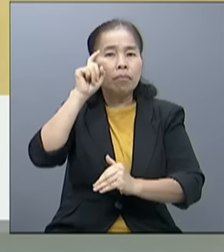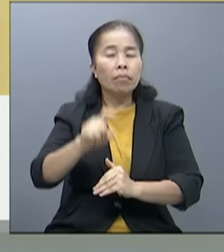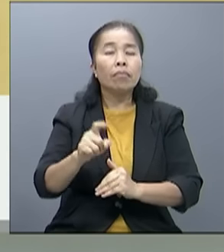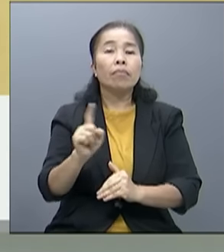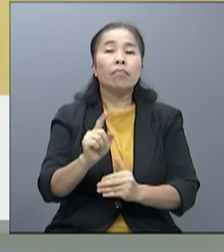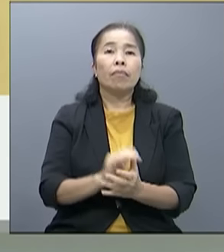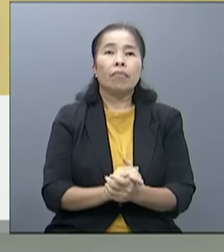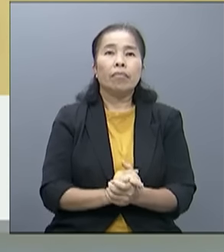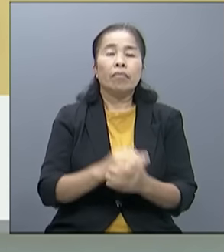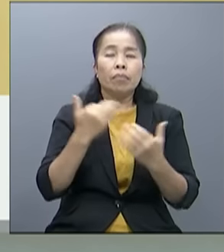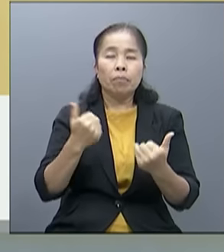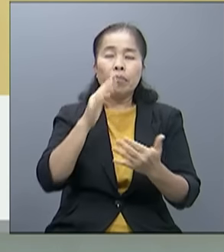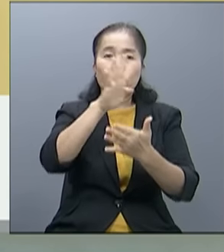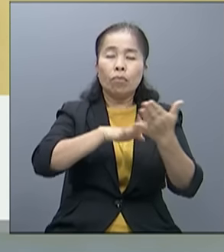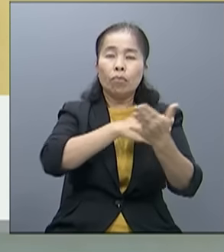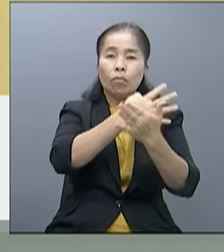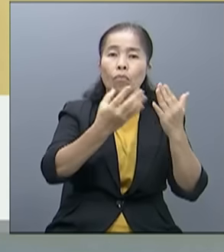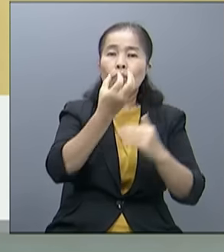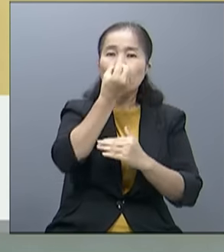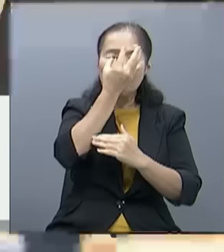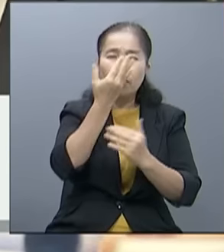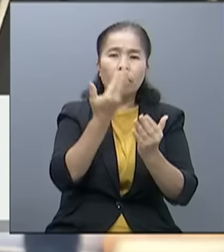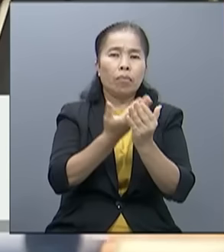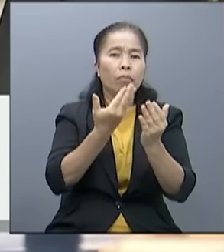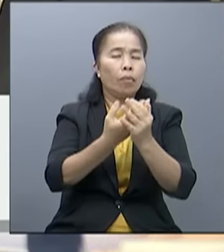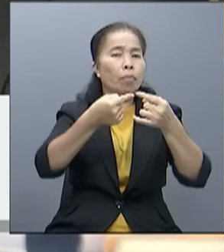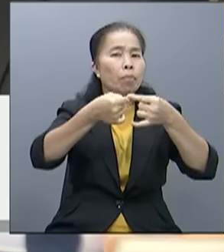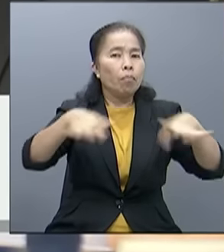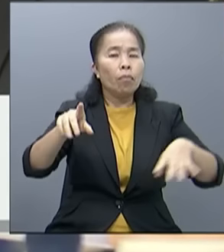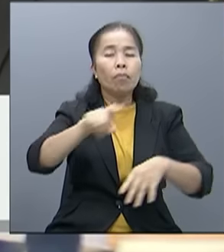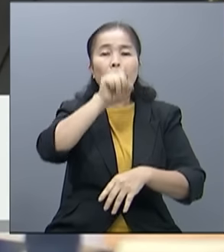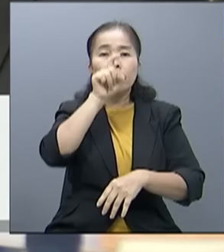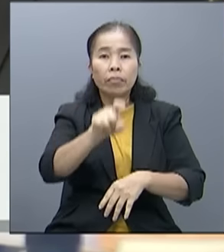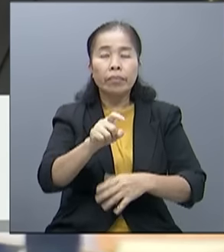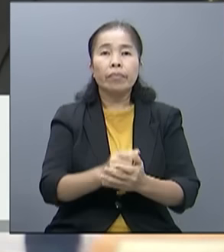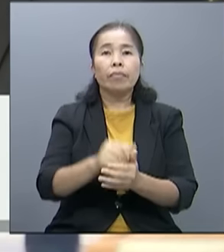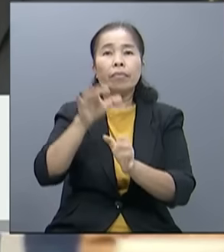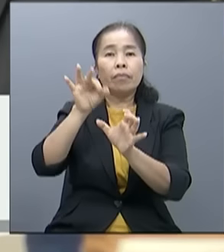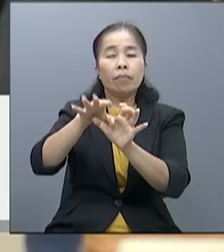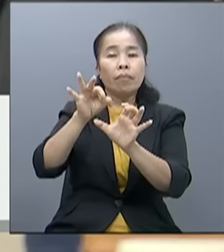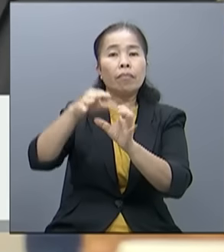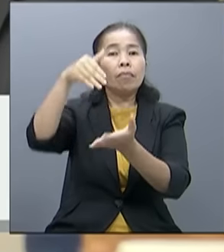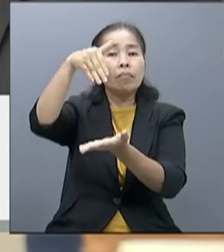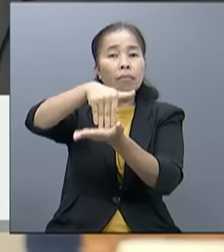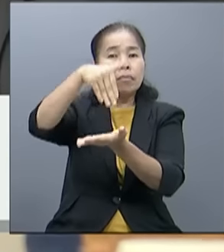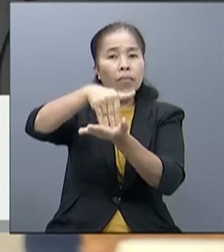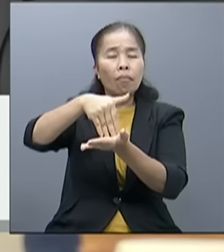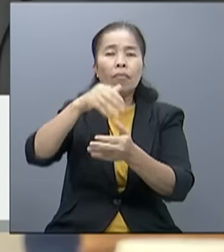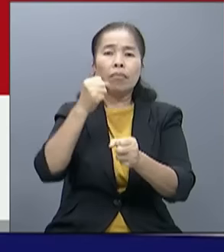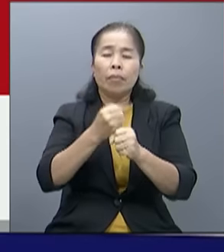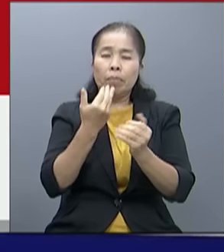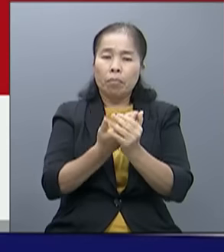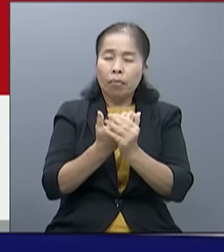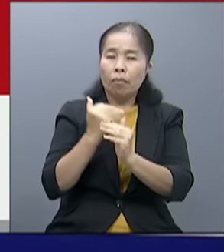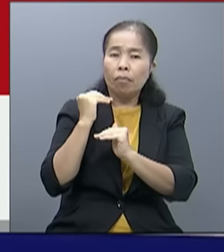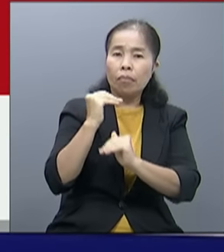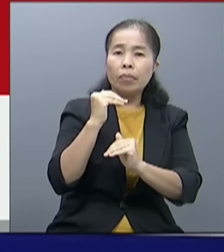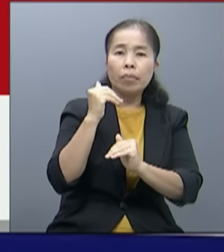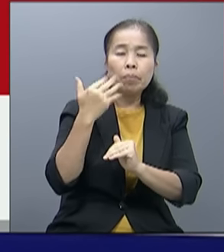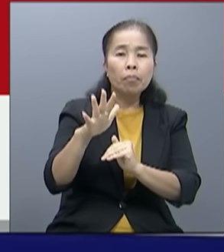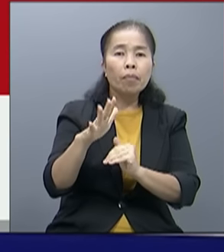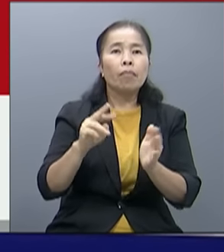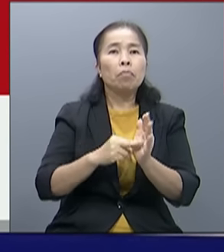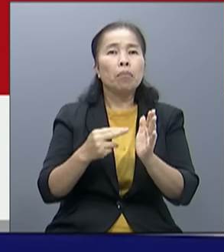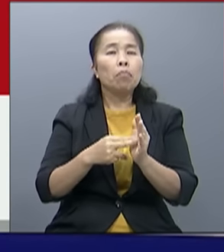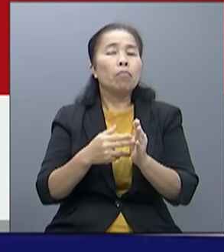ระดับดอกเบี้ยนโยบายที่ไม่เหมาะสมหรือไม่ธนาคารกลางไม่สามารถรักษาเงินเฟ้อให้อยู่ในกรอบจะหลุดกรอบถึง